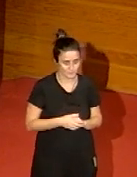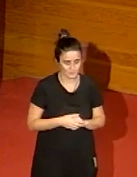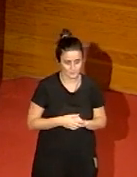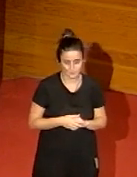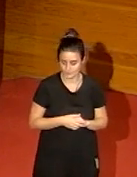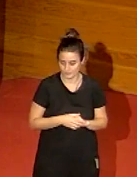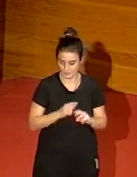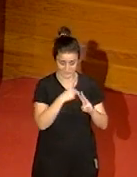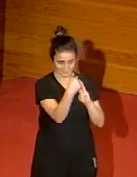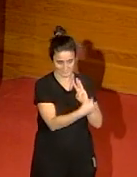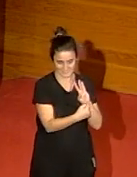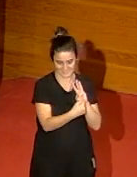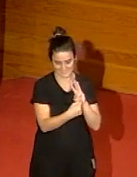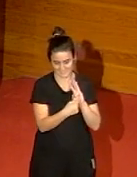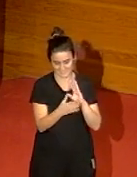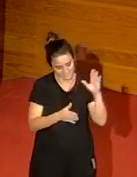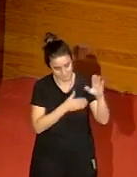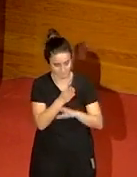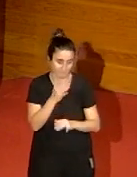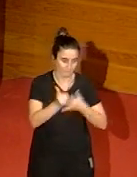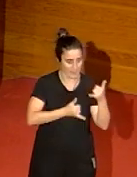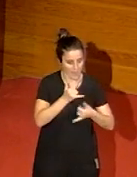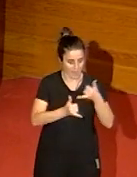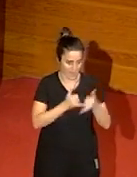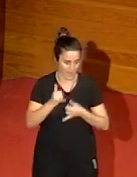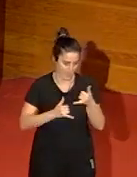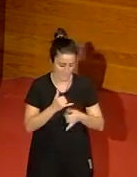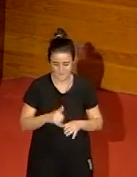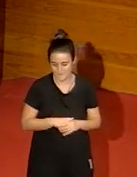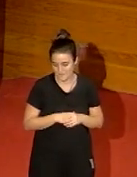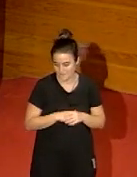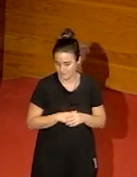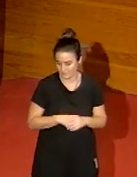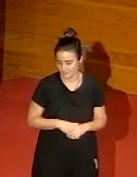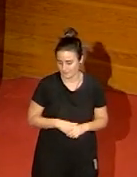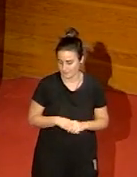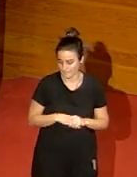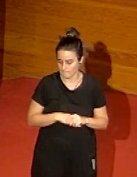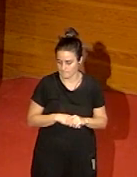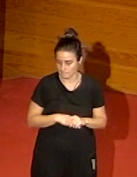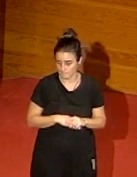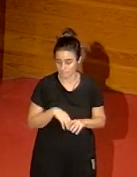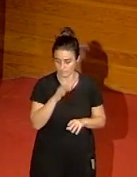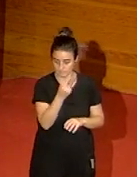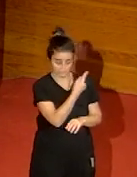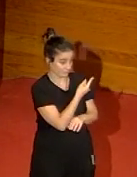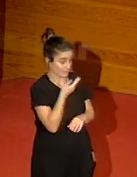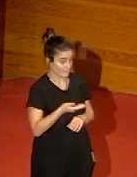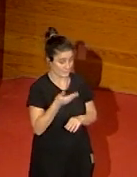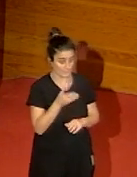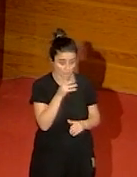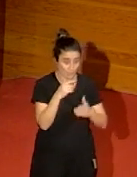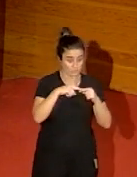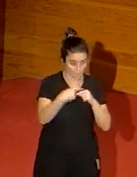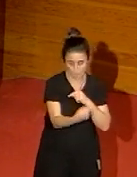Amaia eta Amane Glasgowko bidean, ez? Bueno, honekin, eta hau oso importantea, egunero jartzen